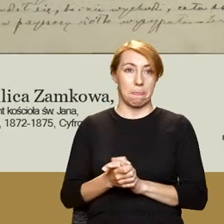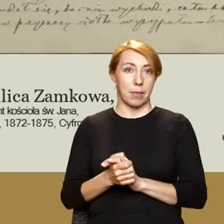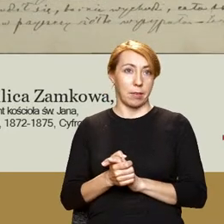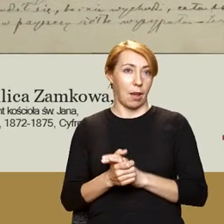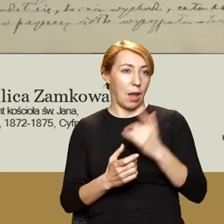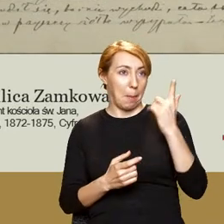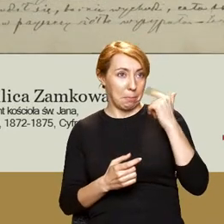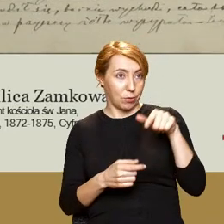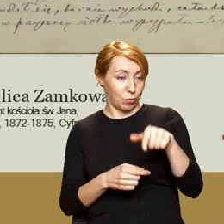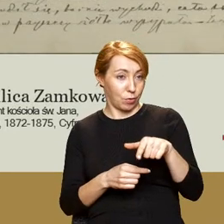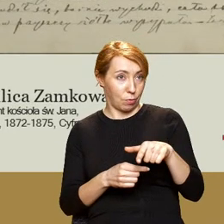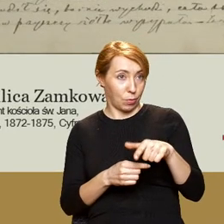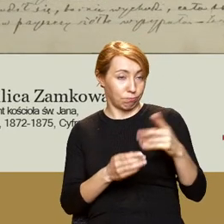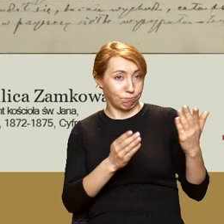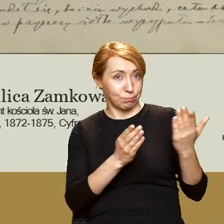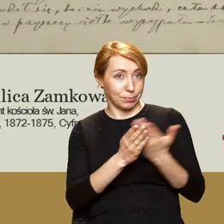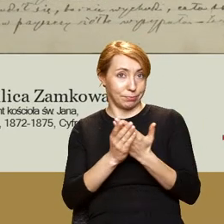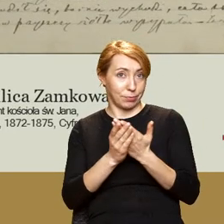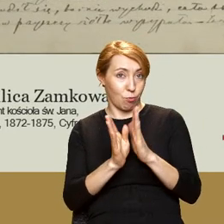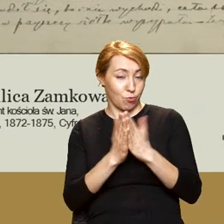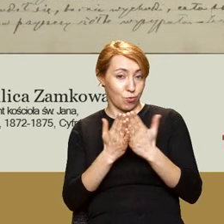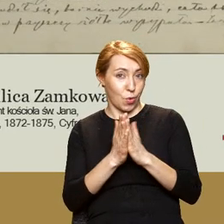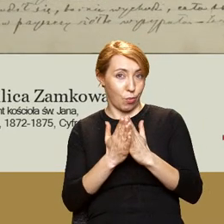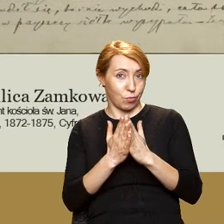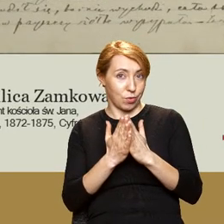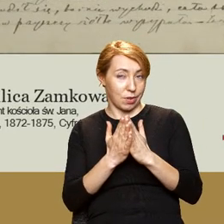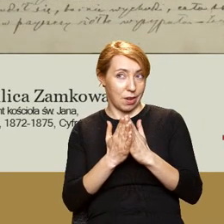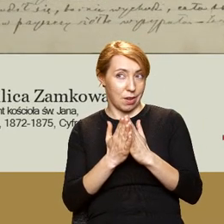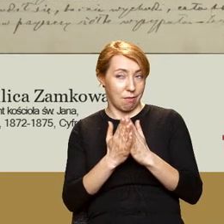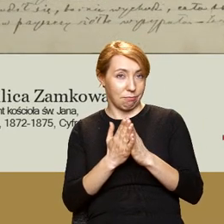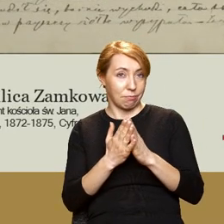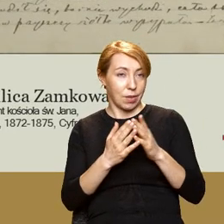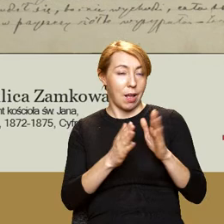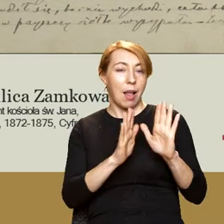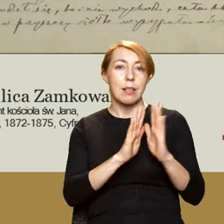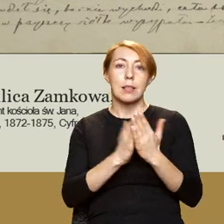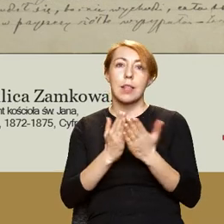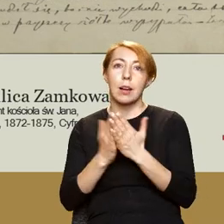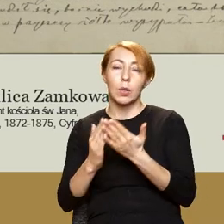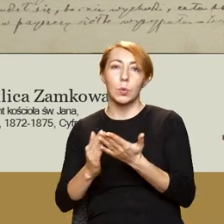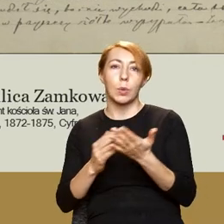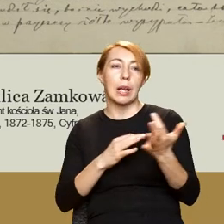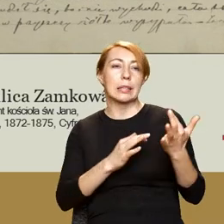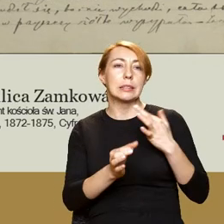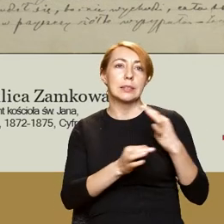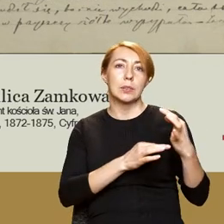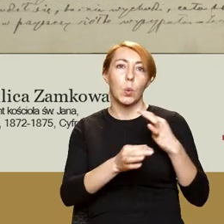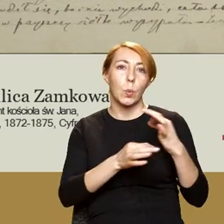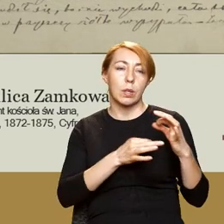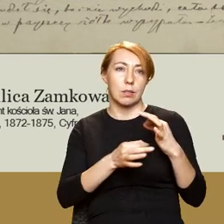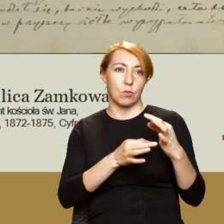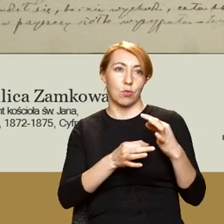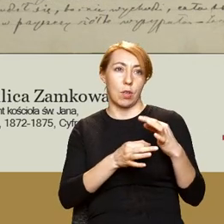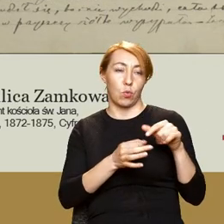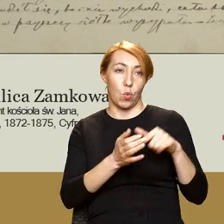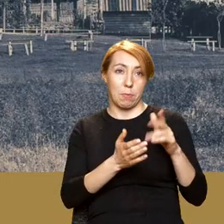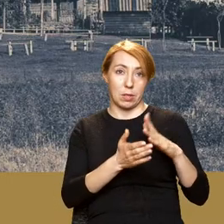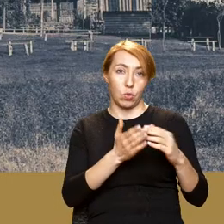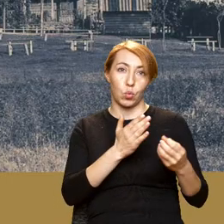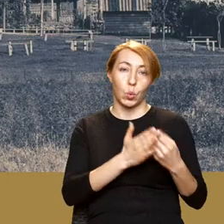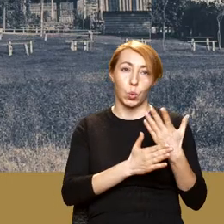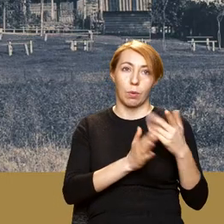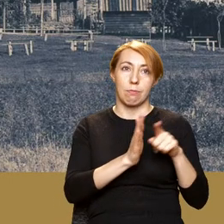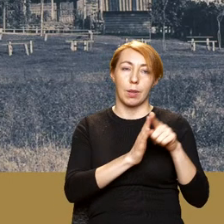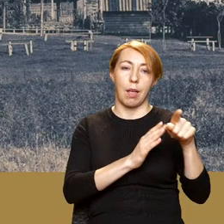że wejdzie to teraz do kanonu właśnie tych literatury historycznej? Czy będzie to źródło